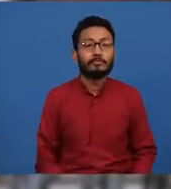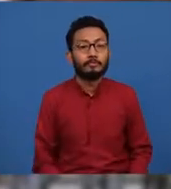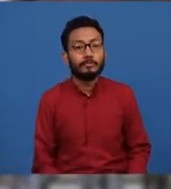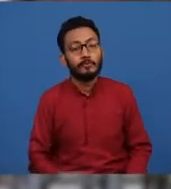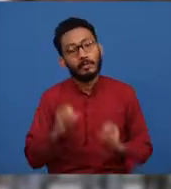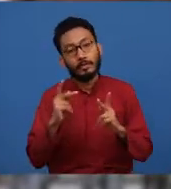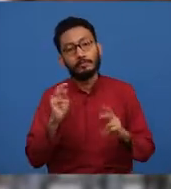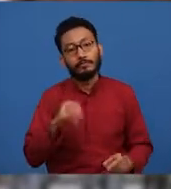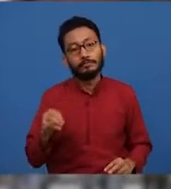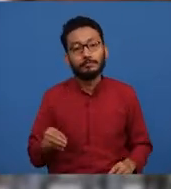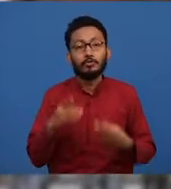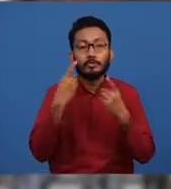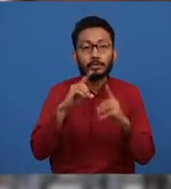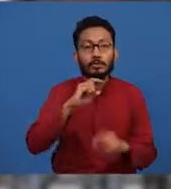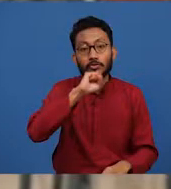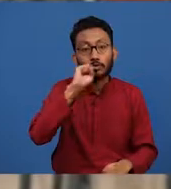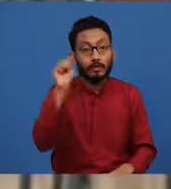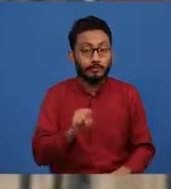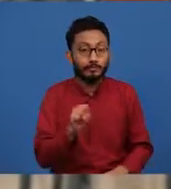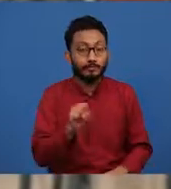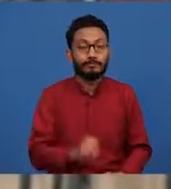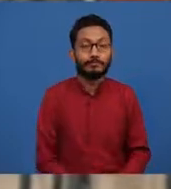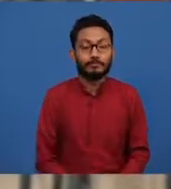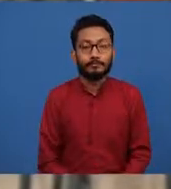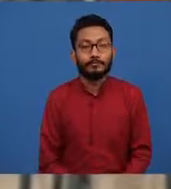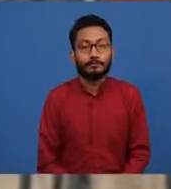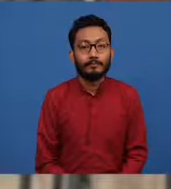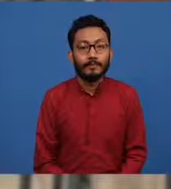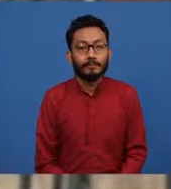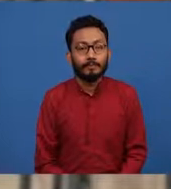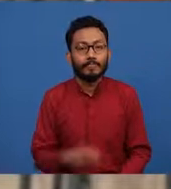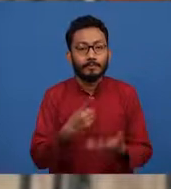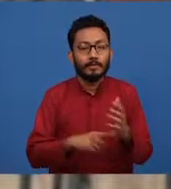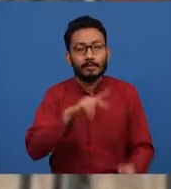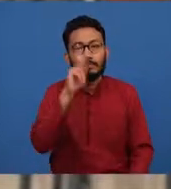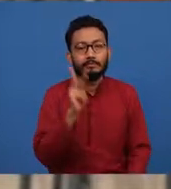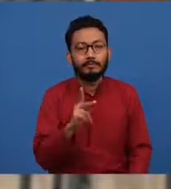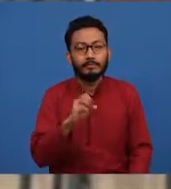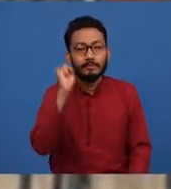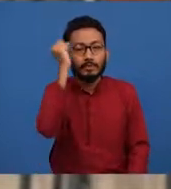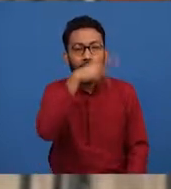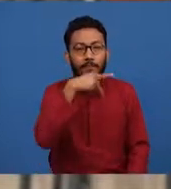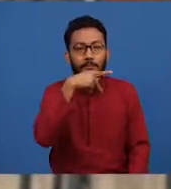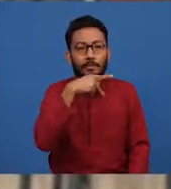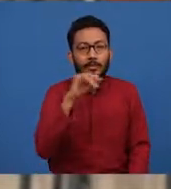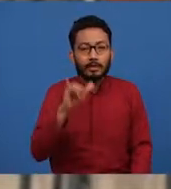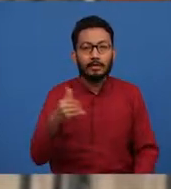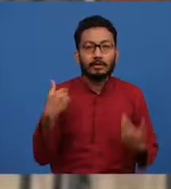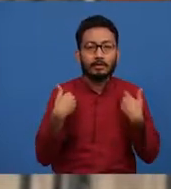cuba jawab soalan ini. Apakah sikap yang ada pada murid